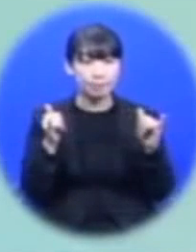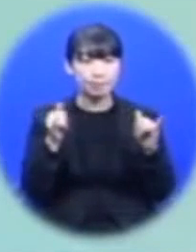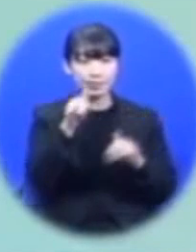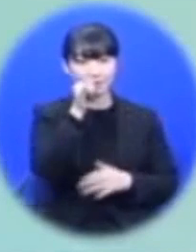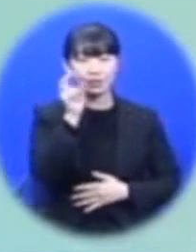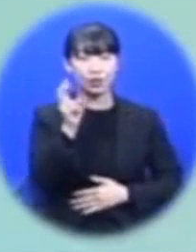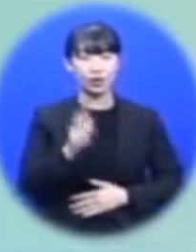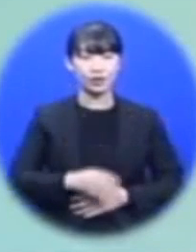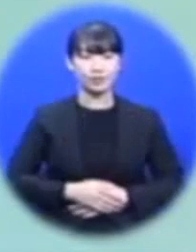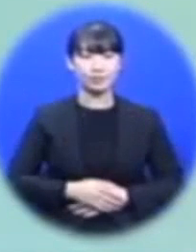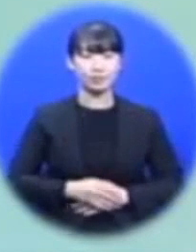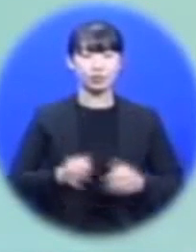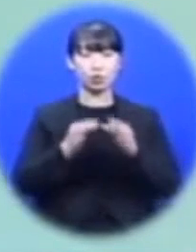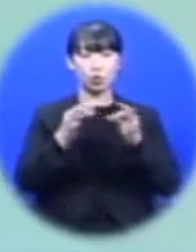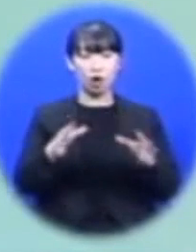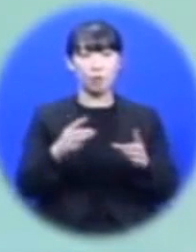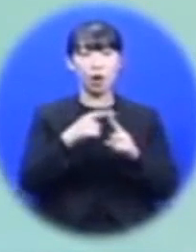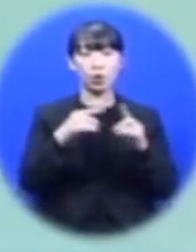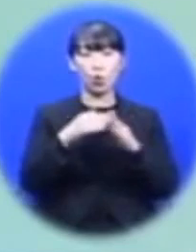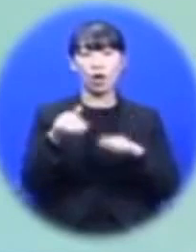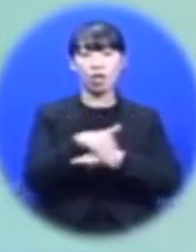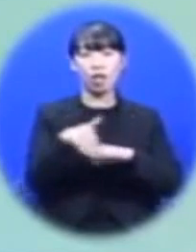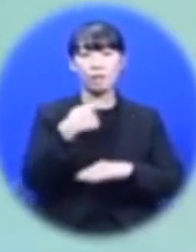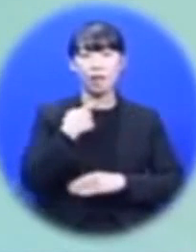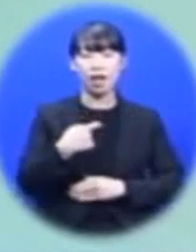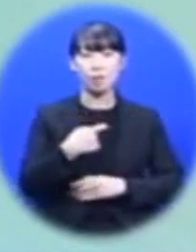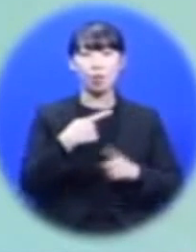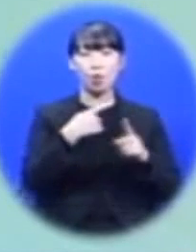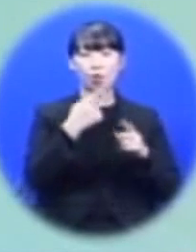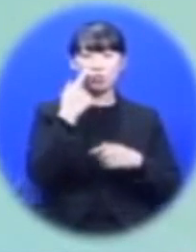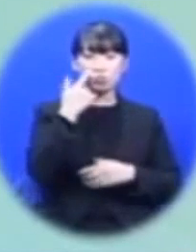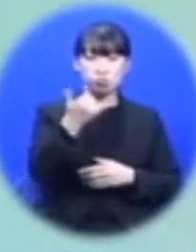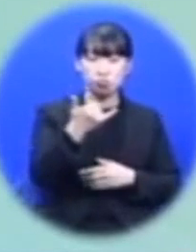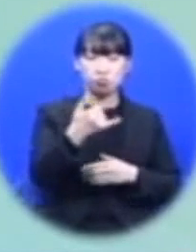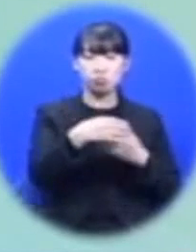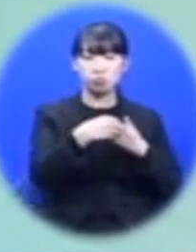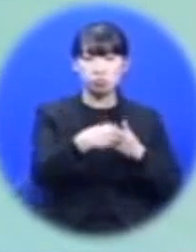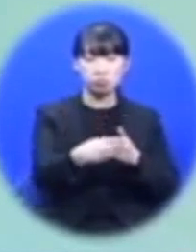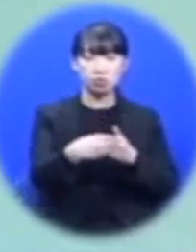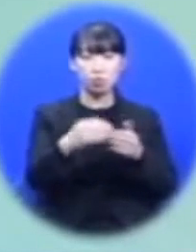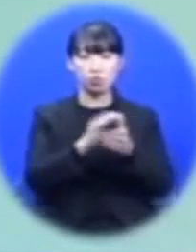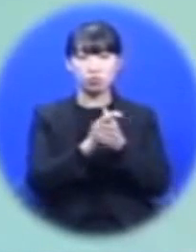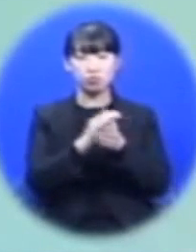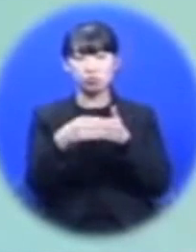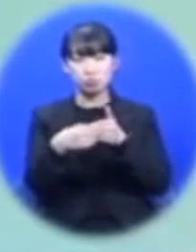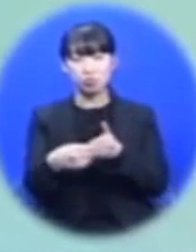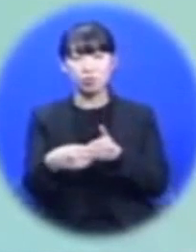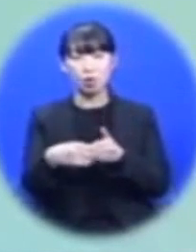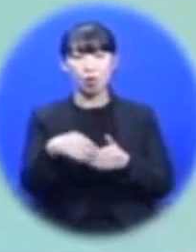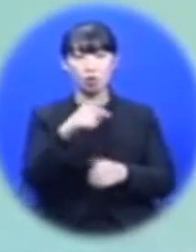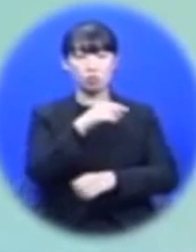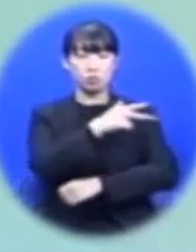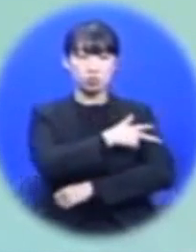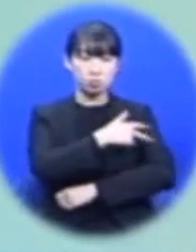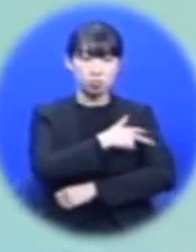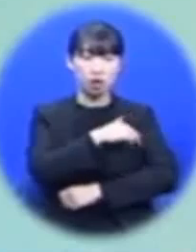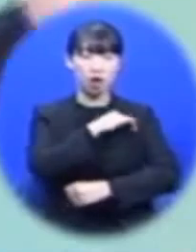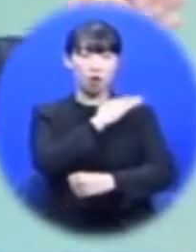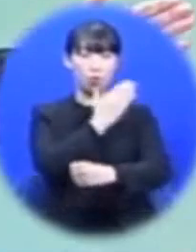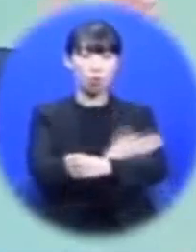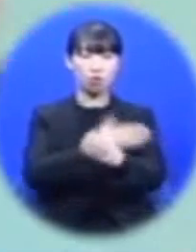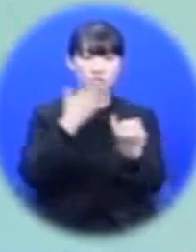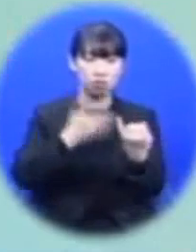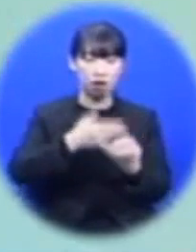교회도 다녔어요 부모님 때문에 친구 때문에 어떻게 하다 보니까 집사도 되고 권사도 되고 장로가 되어 근데 내 인생을